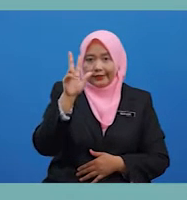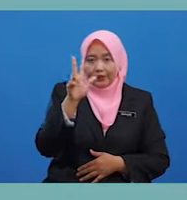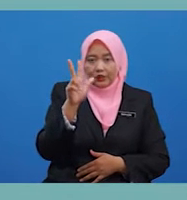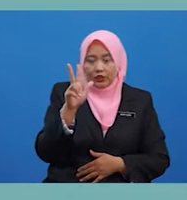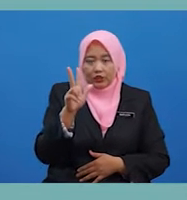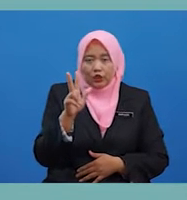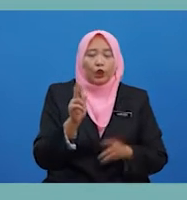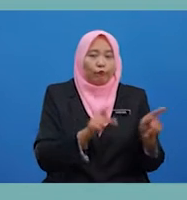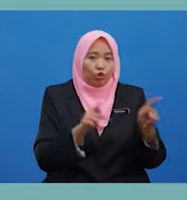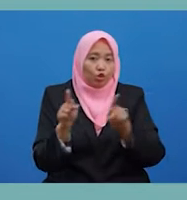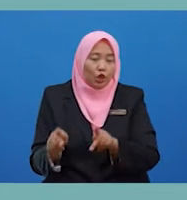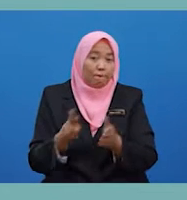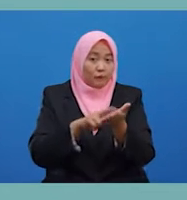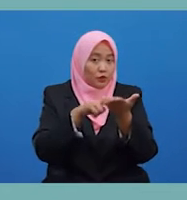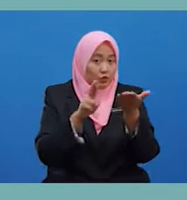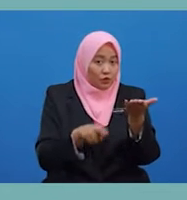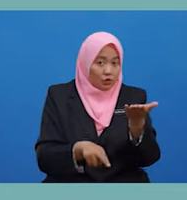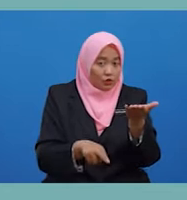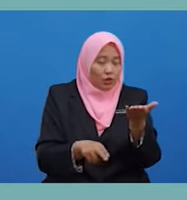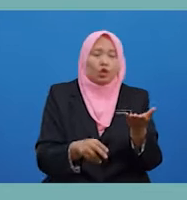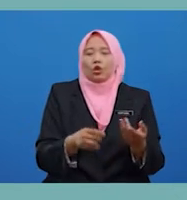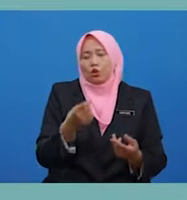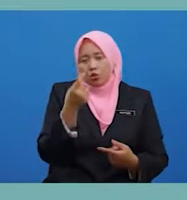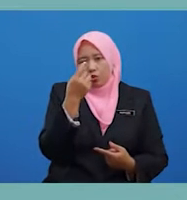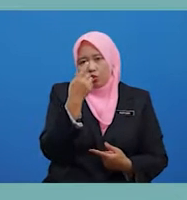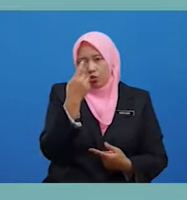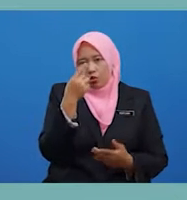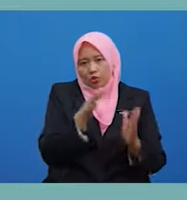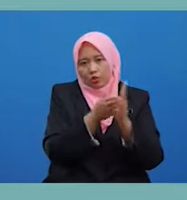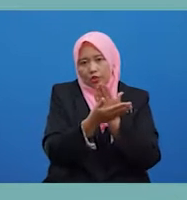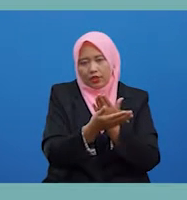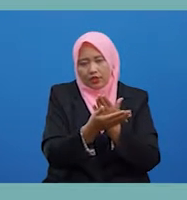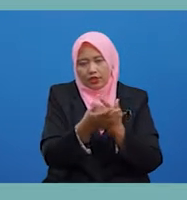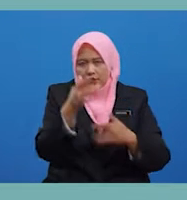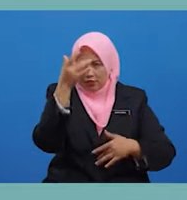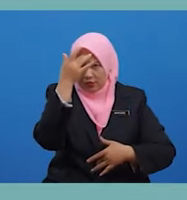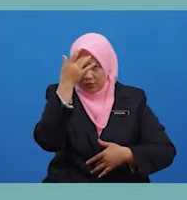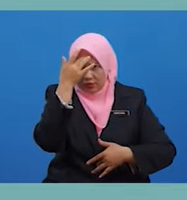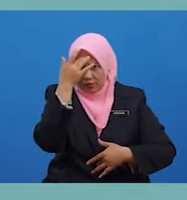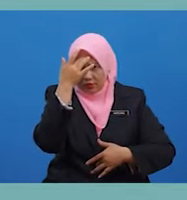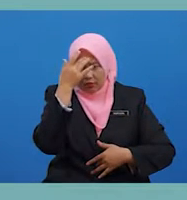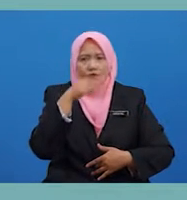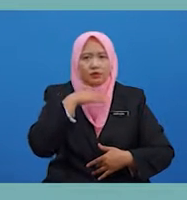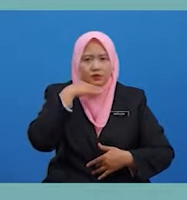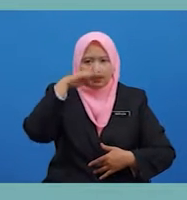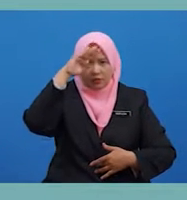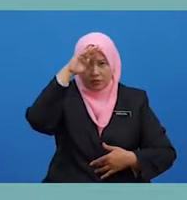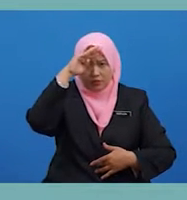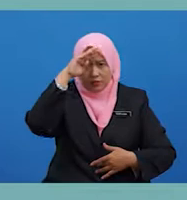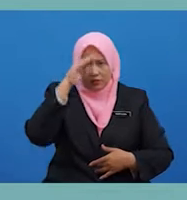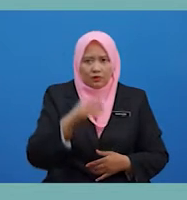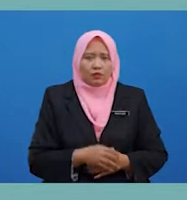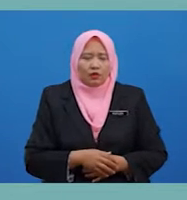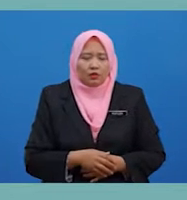Ketiga, pola menurun ditunjukkan oleh penyakit demam denggi, penyakit tangan, kaki dan mulut